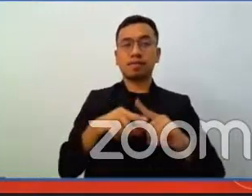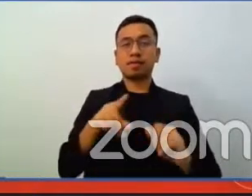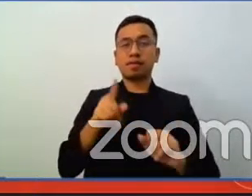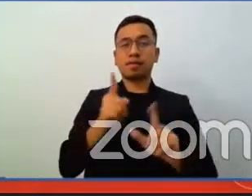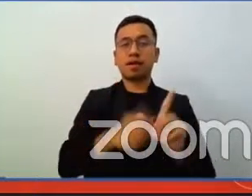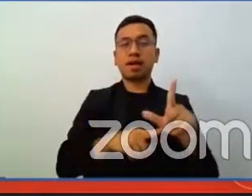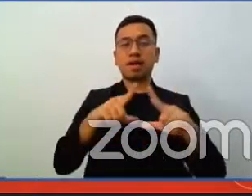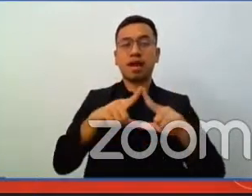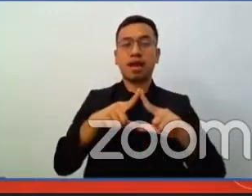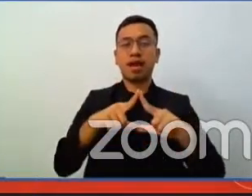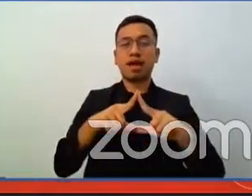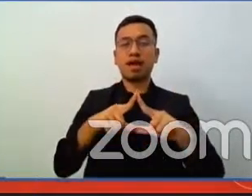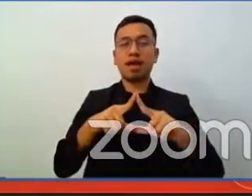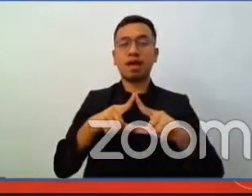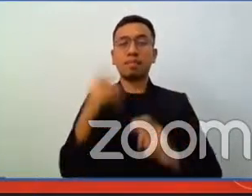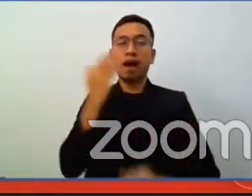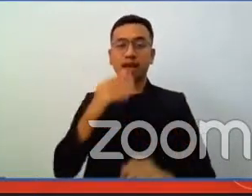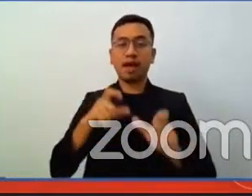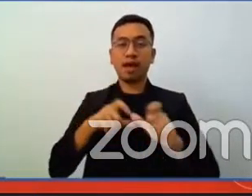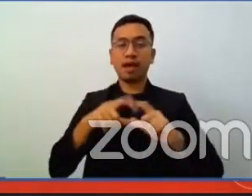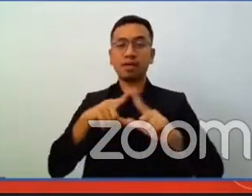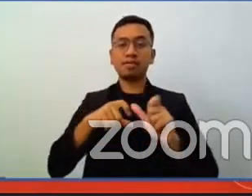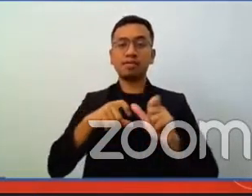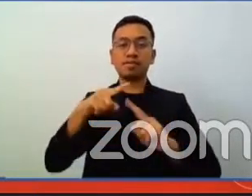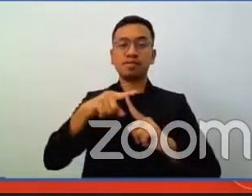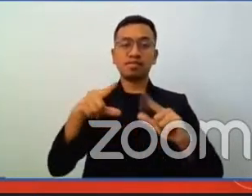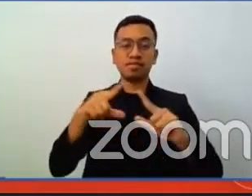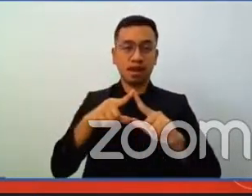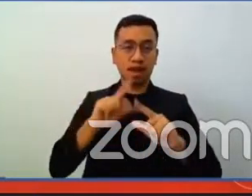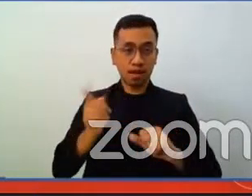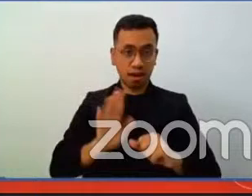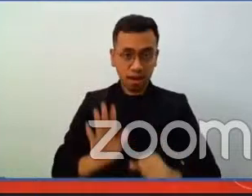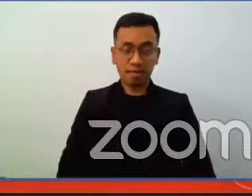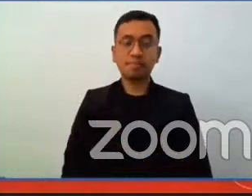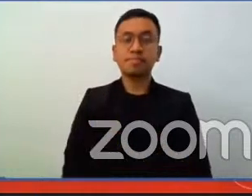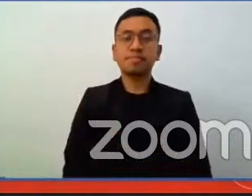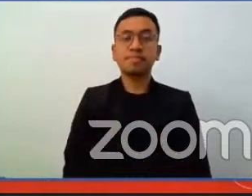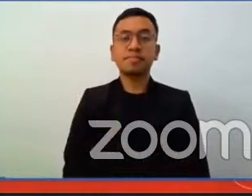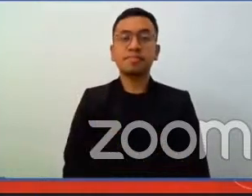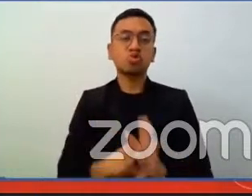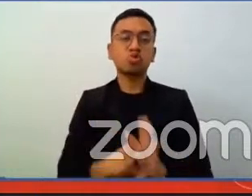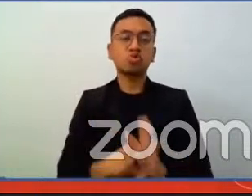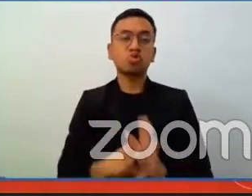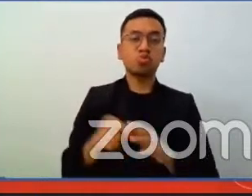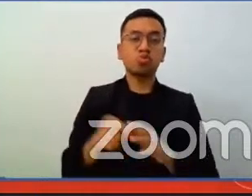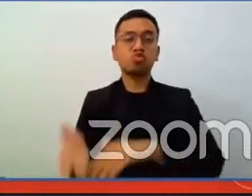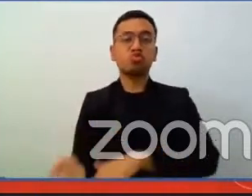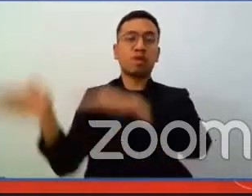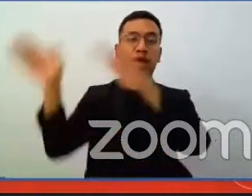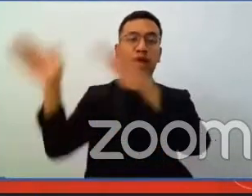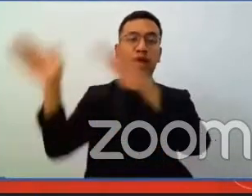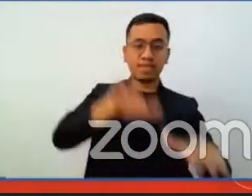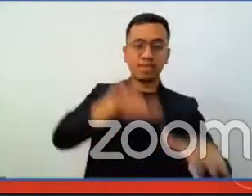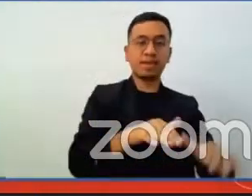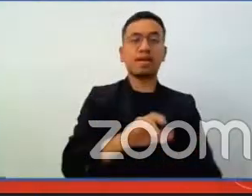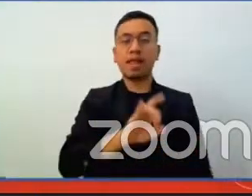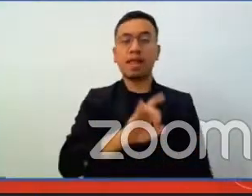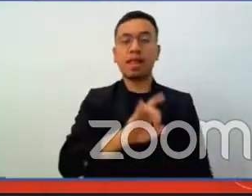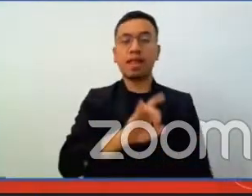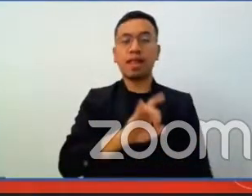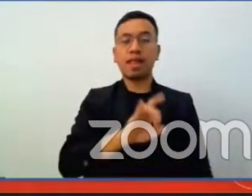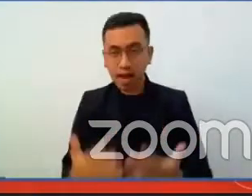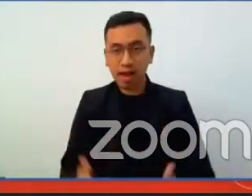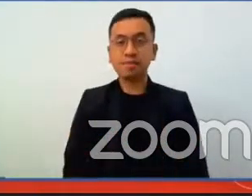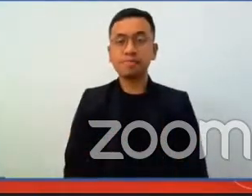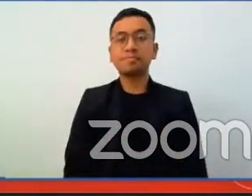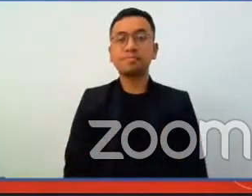sastra. Nah, di sini ada digitalnya, misalnya Ragam Jejak Sunyi Tsunami Antologi Puisi. Kita